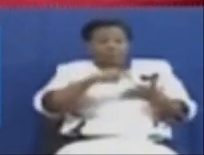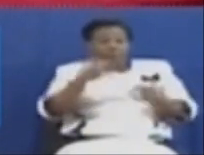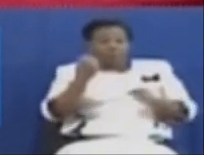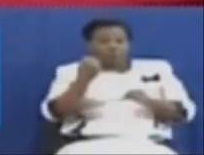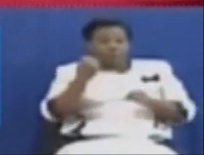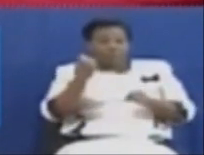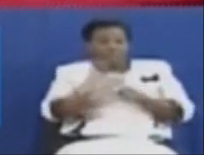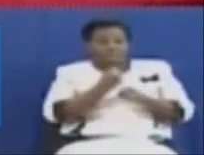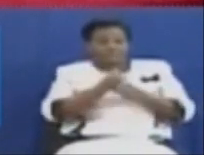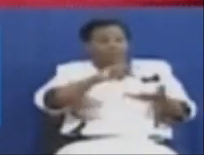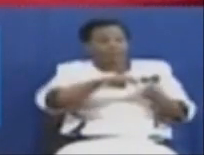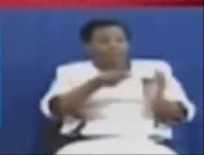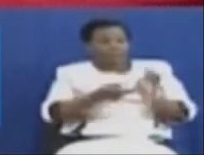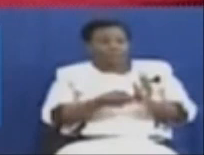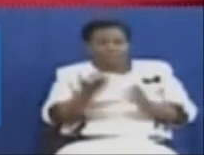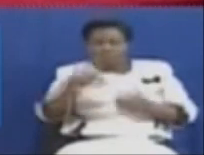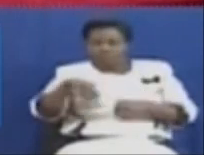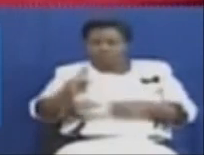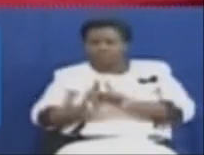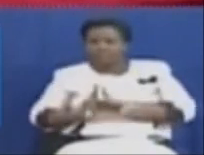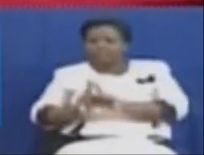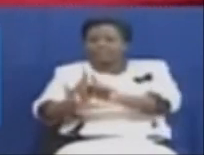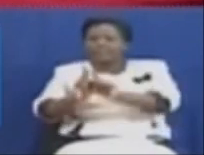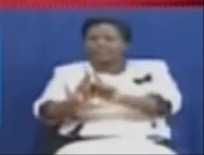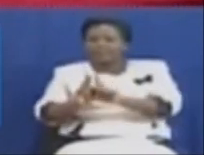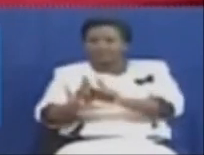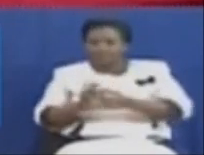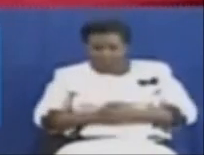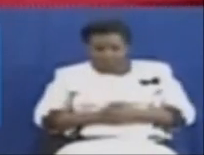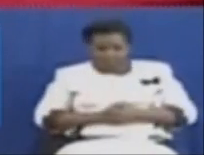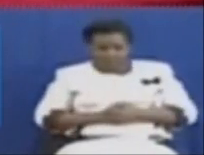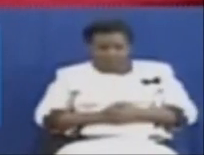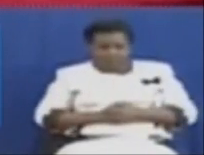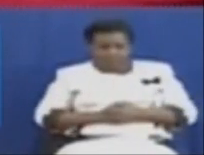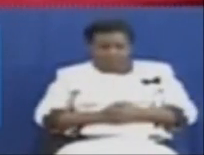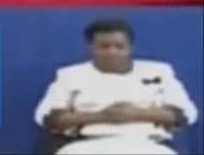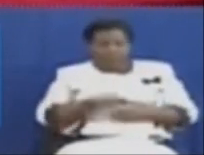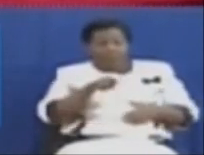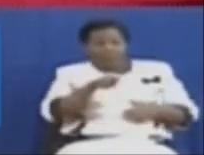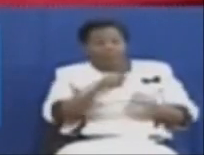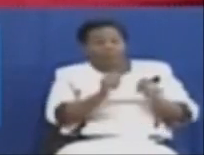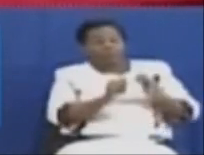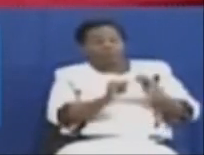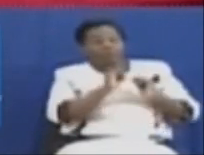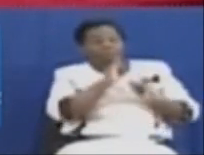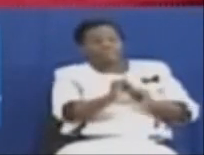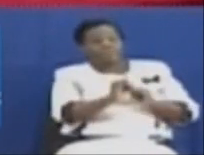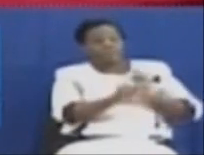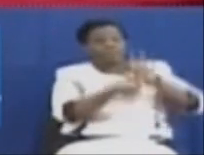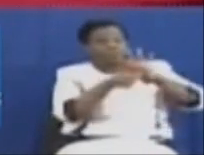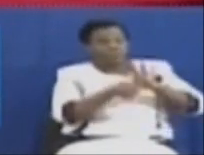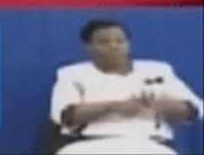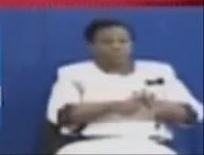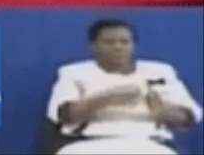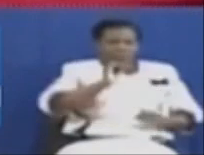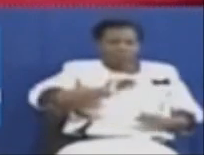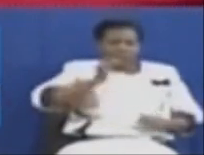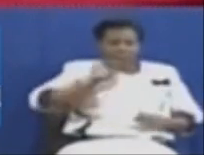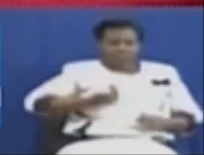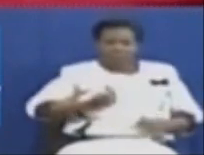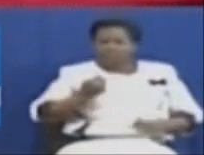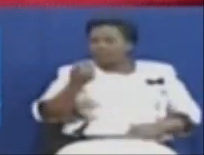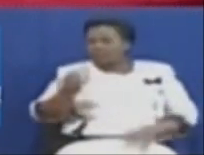katika majibu yangu ya msingi, tumeanza kufanya tathmini ya kina katika maeneo ya majiji kuweza kuwabaini watoto wale